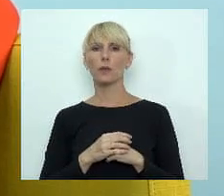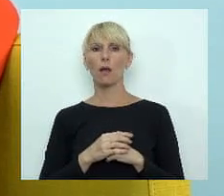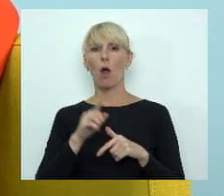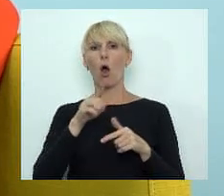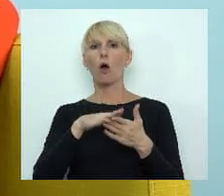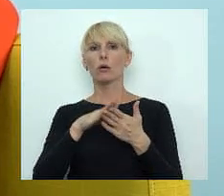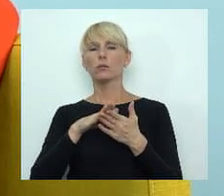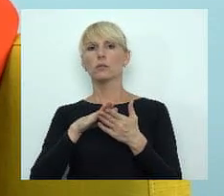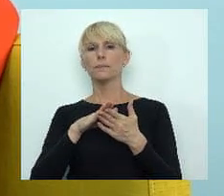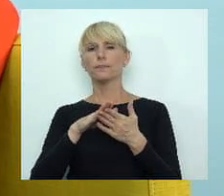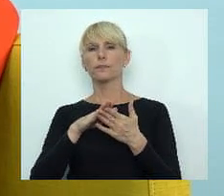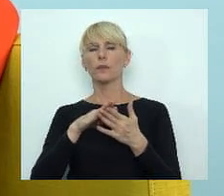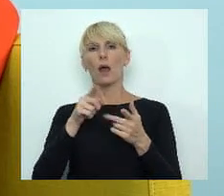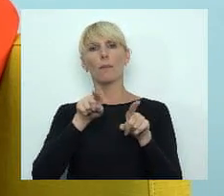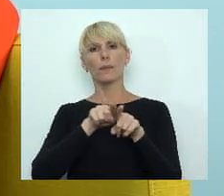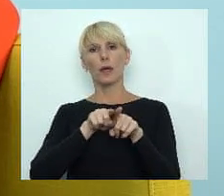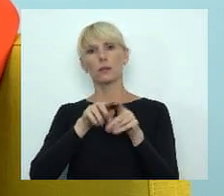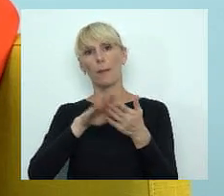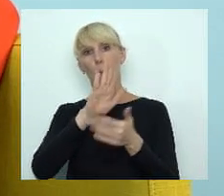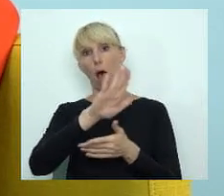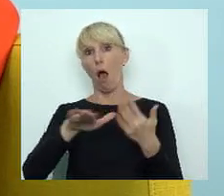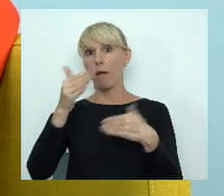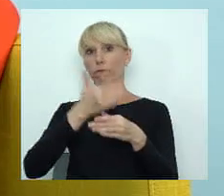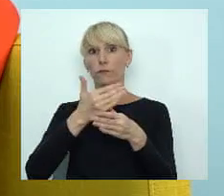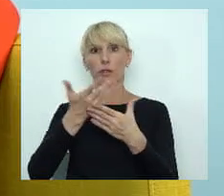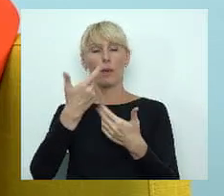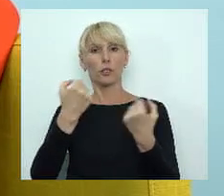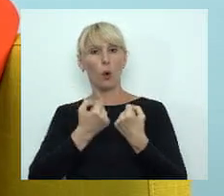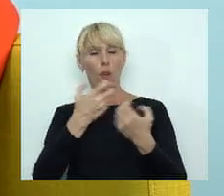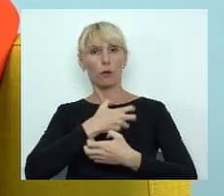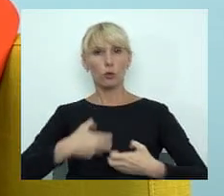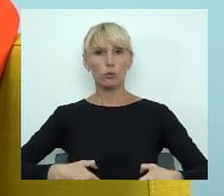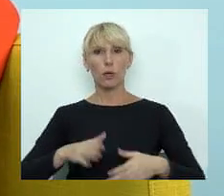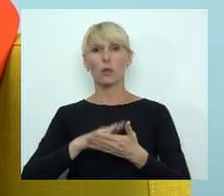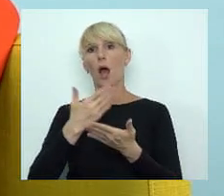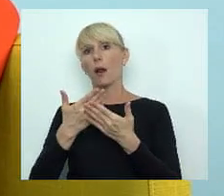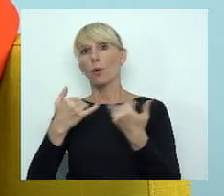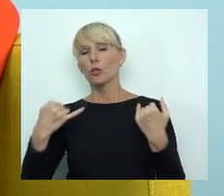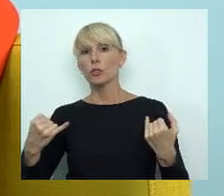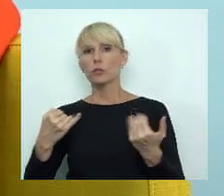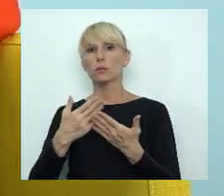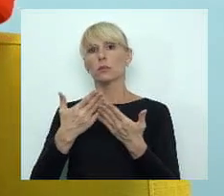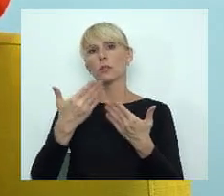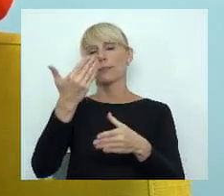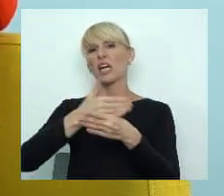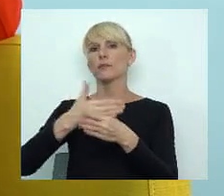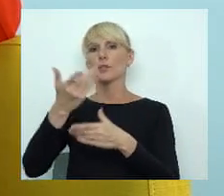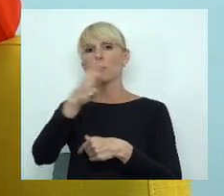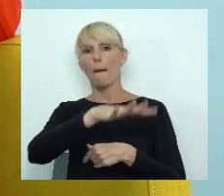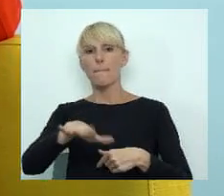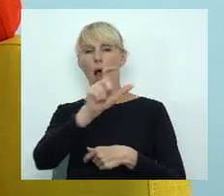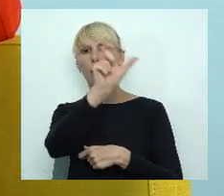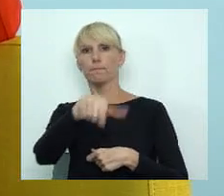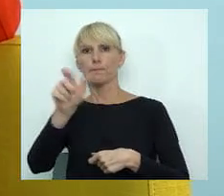reguły gospodarczą, albo też zawieramy umowę z podmiotem dostarczającym inspektorów, czyli mamy stosunek